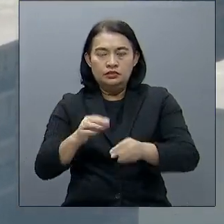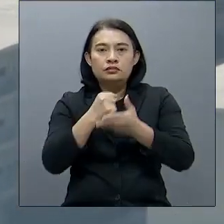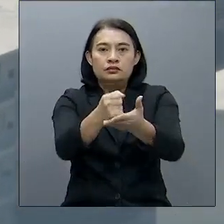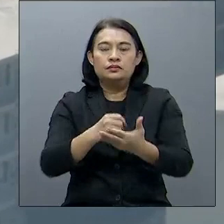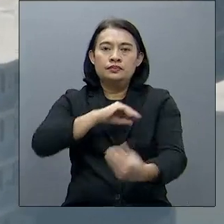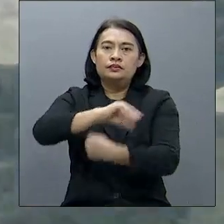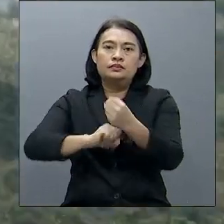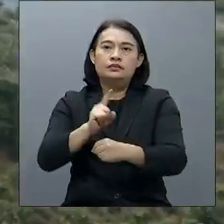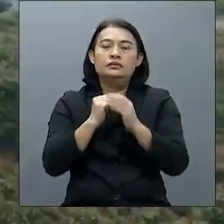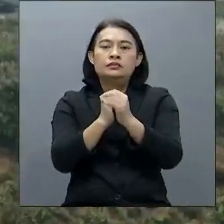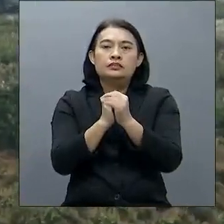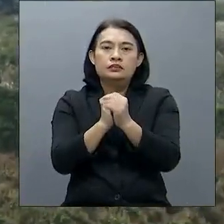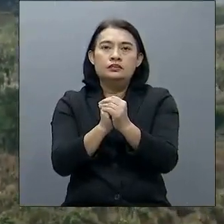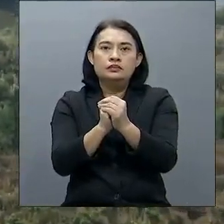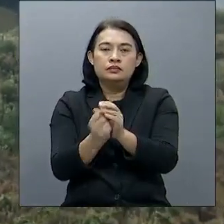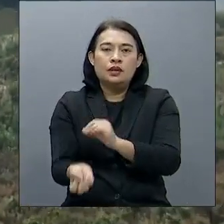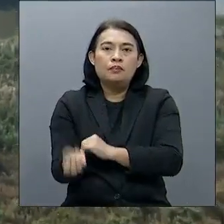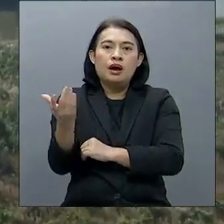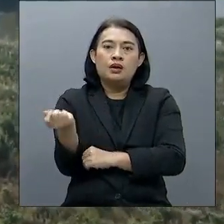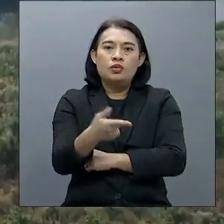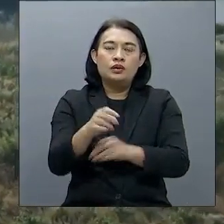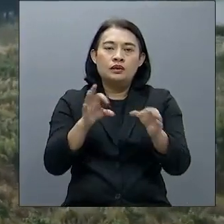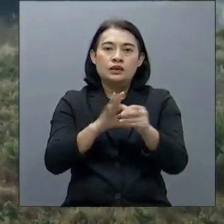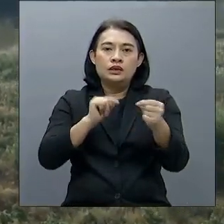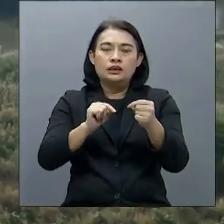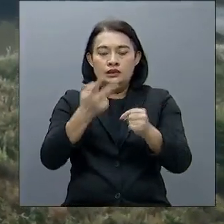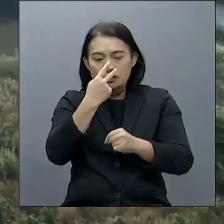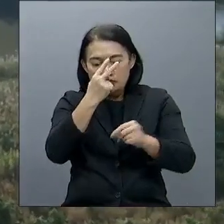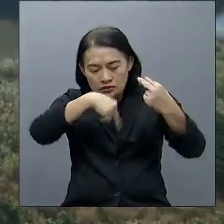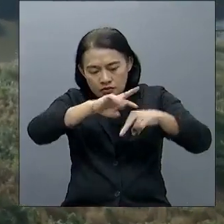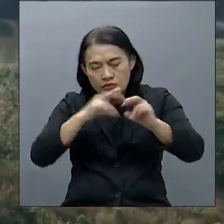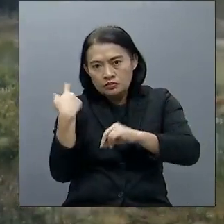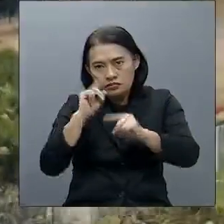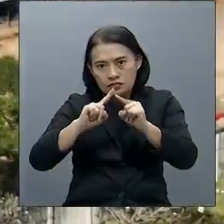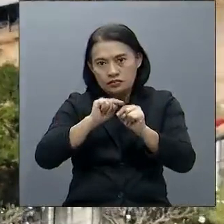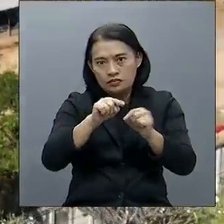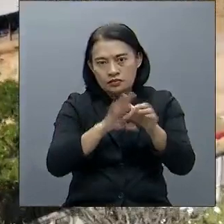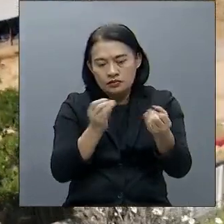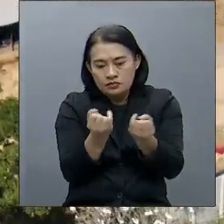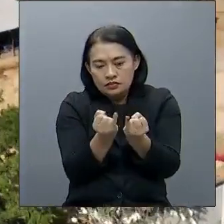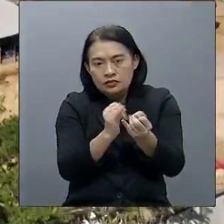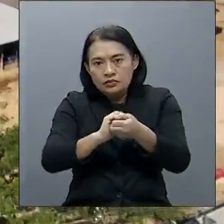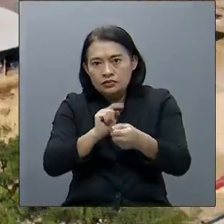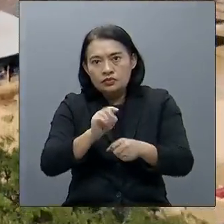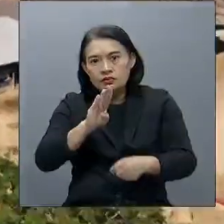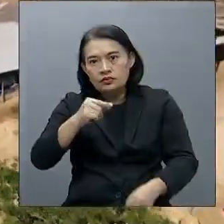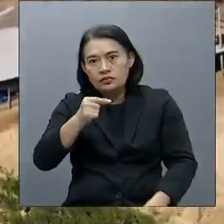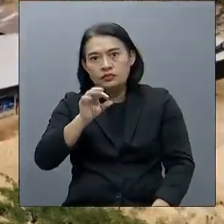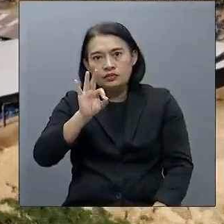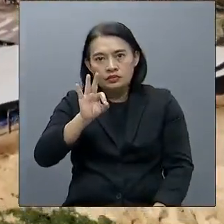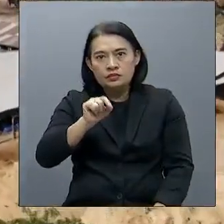เศรษฐกิจกับจีนมากกว่าการรักษาผลประโยชน์ที่เป็นในลักษณะพันธมิตรหลวมๆกับ bgfนะ